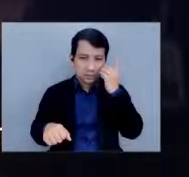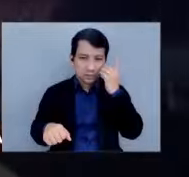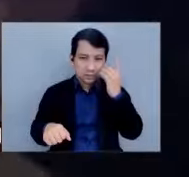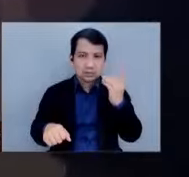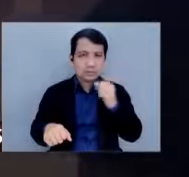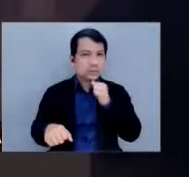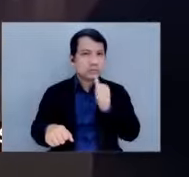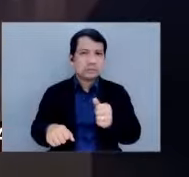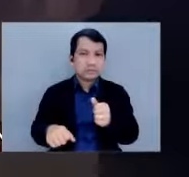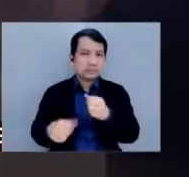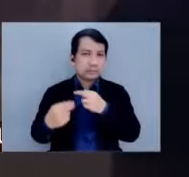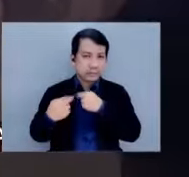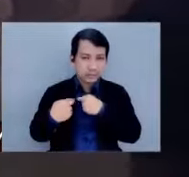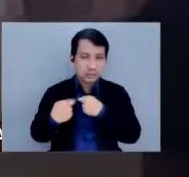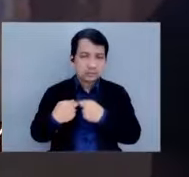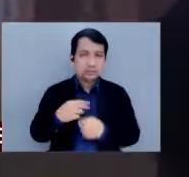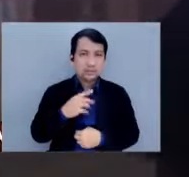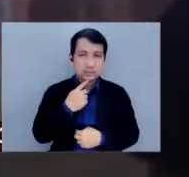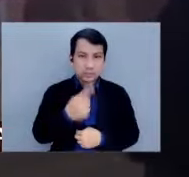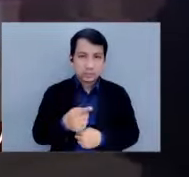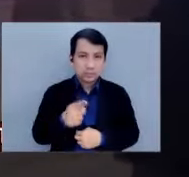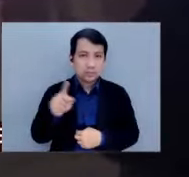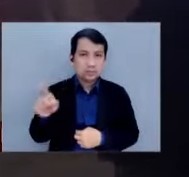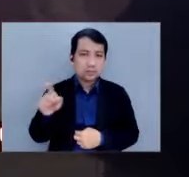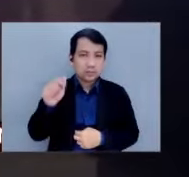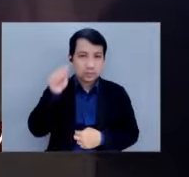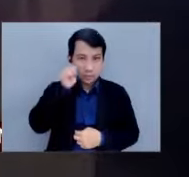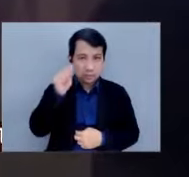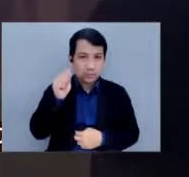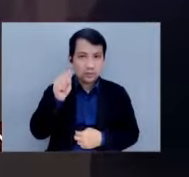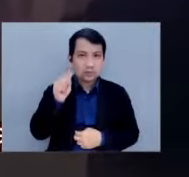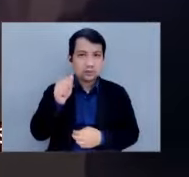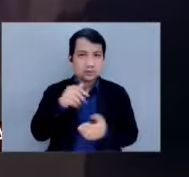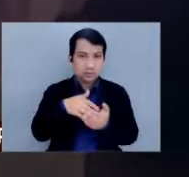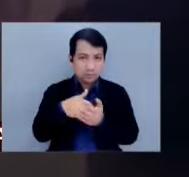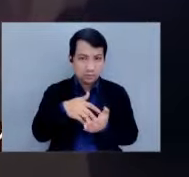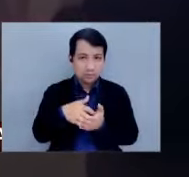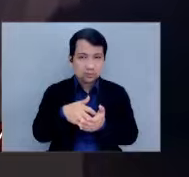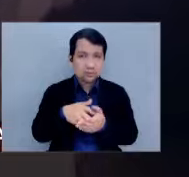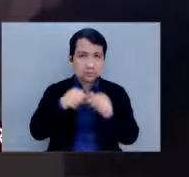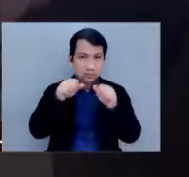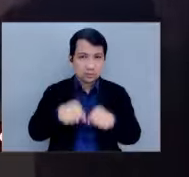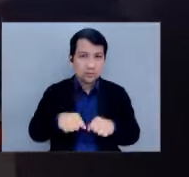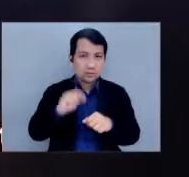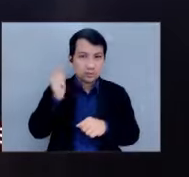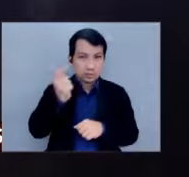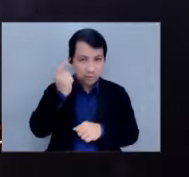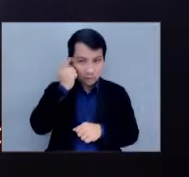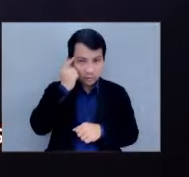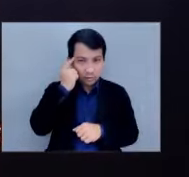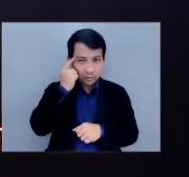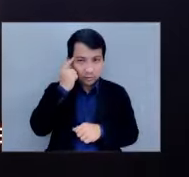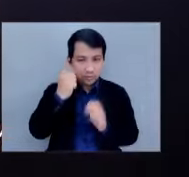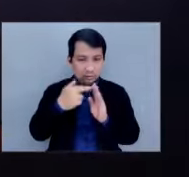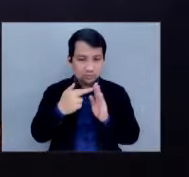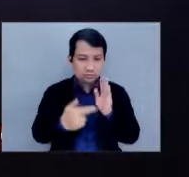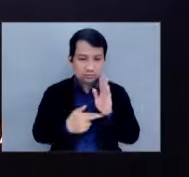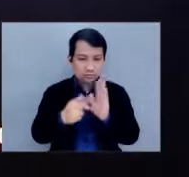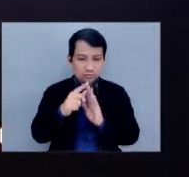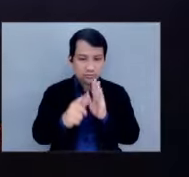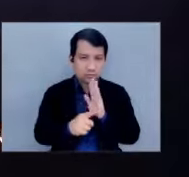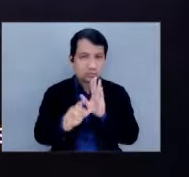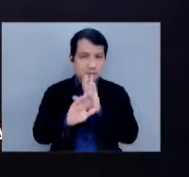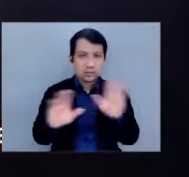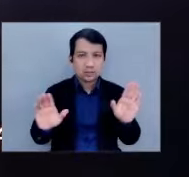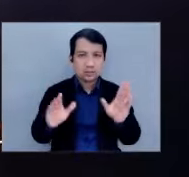irresponsable ang pahayag na ito ni Alvarez dahil pinahihina nito ang kakayahan ng gobyerno at rule of law. Hindi raw nila hahayaan ang